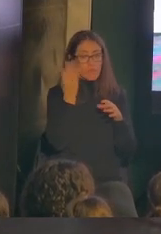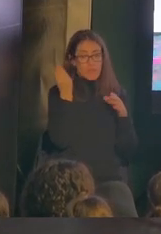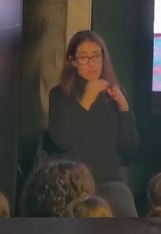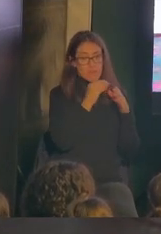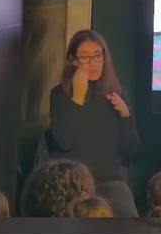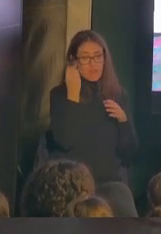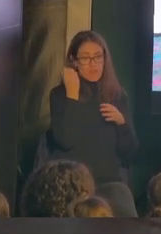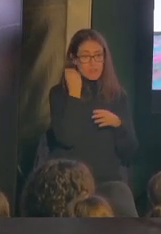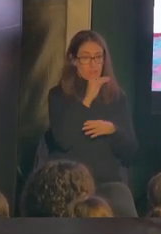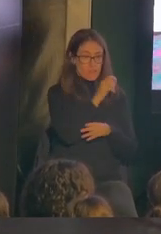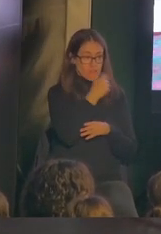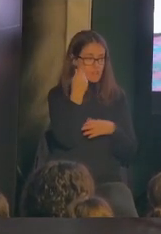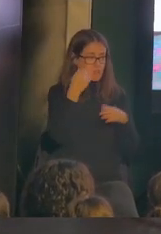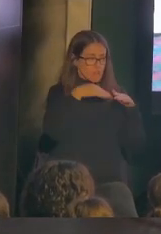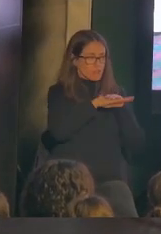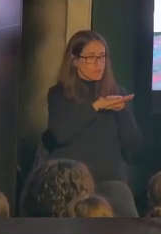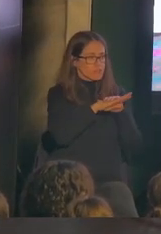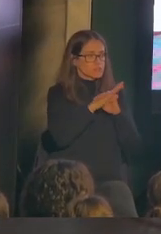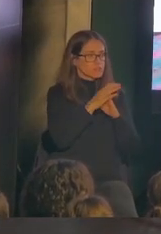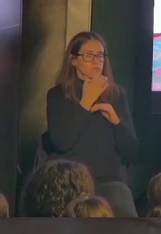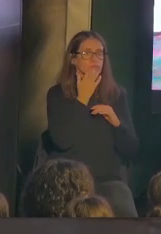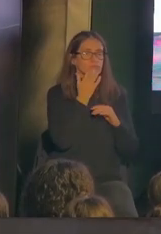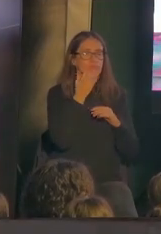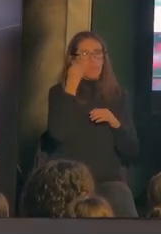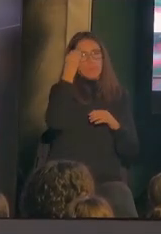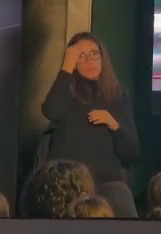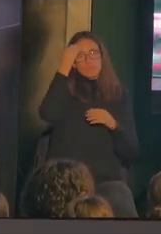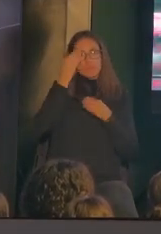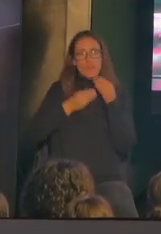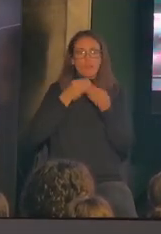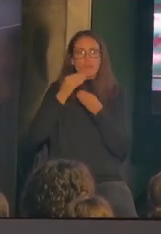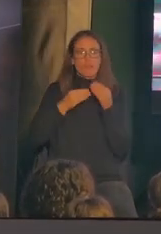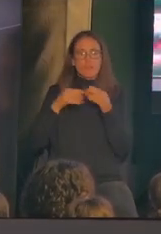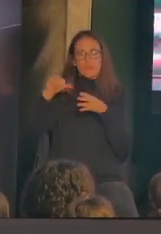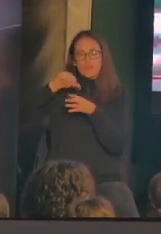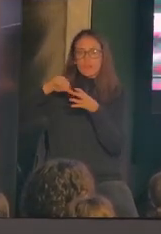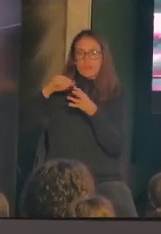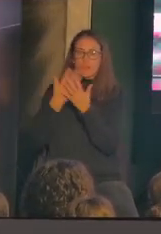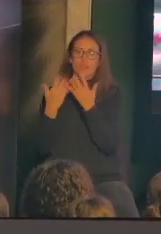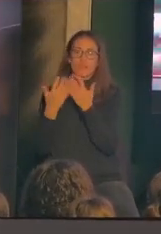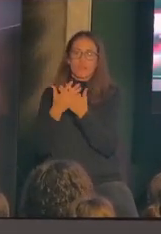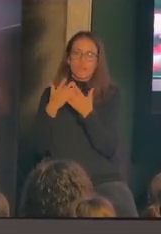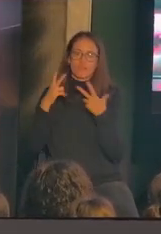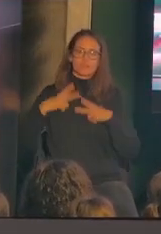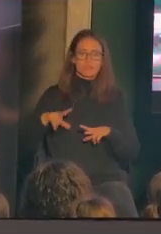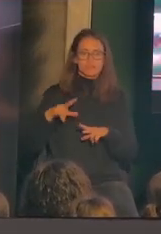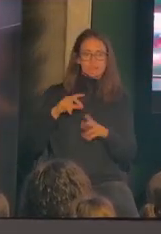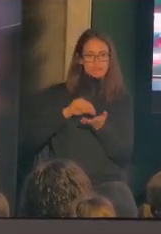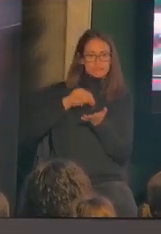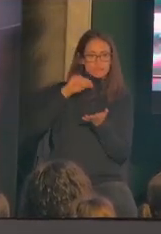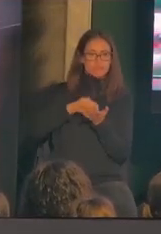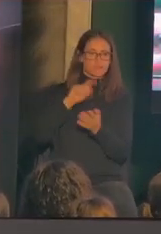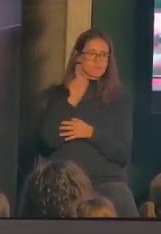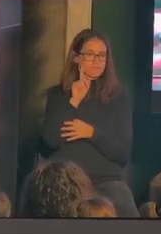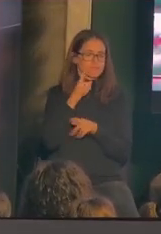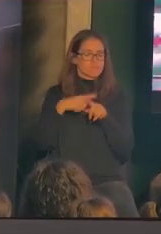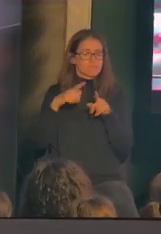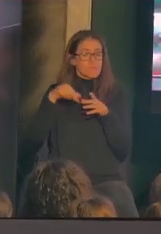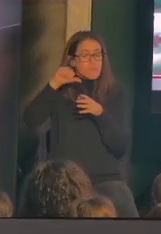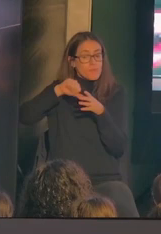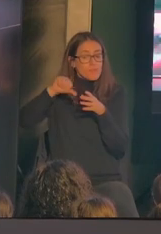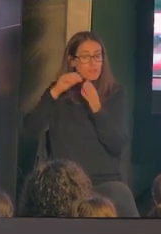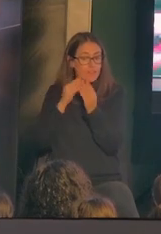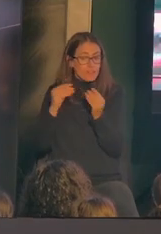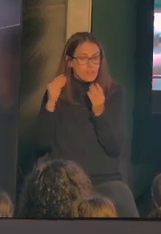l'oli i dir vale, doncs barregem l'oli i ja el puc utilitzar, no, perquè com l'oli és líquid doncs, pot anar relliscant i aquesta capa doncs,